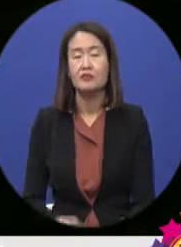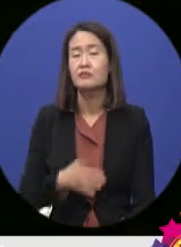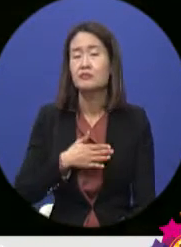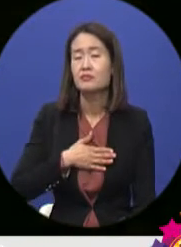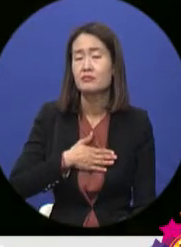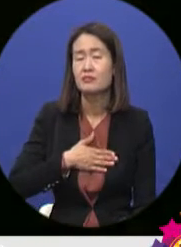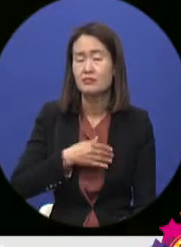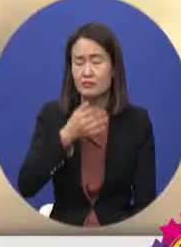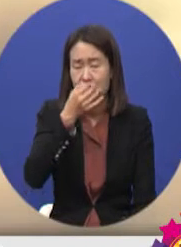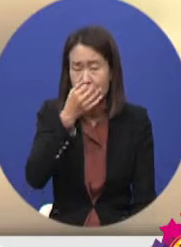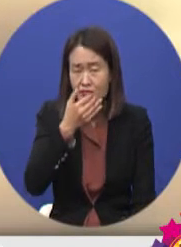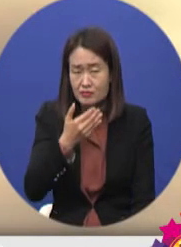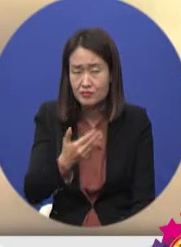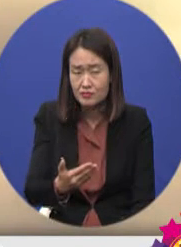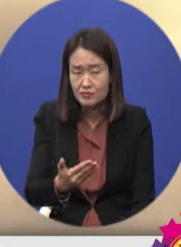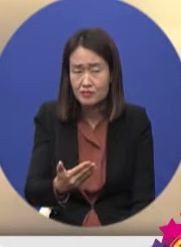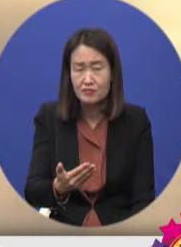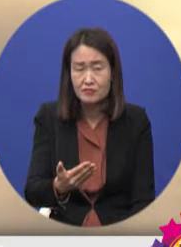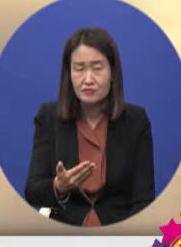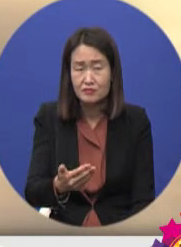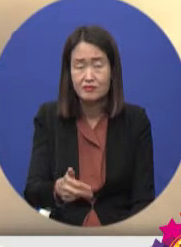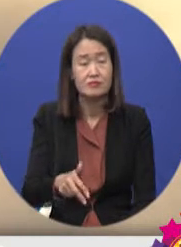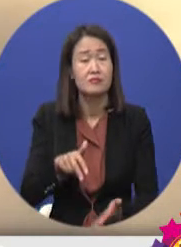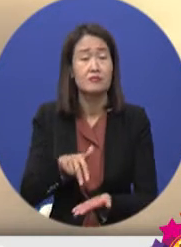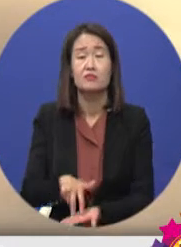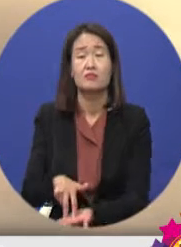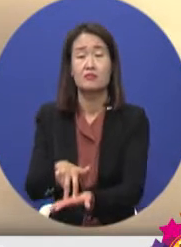내가 힘들고